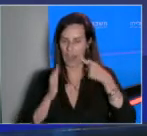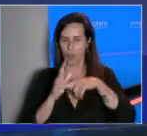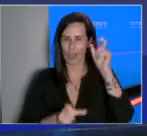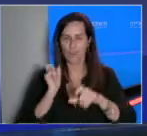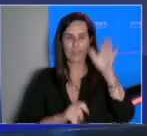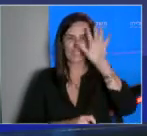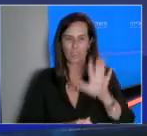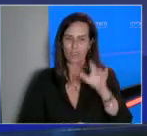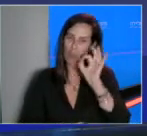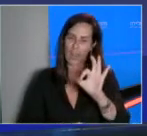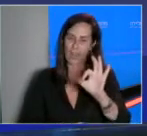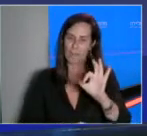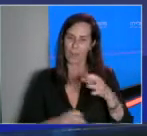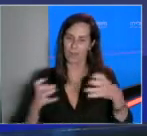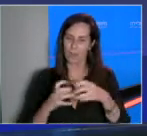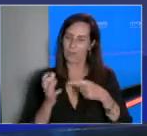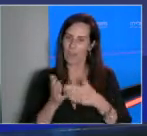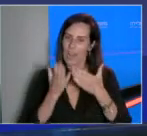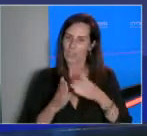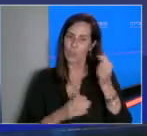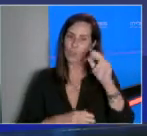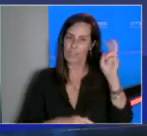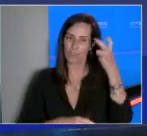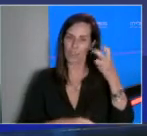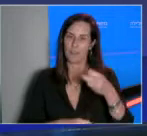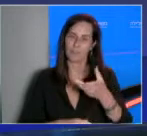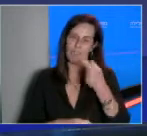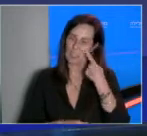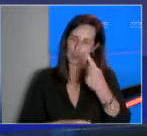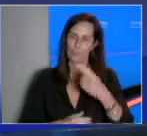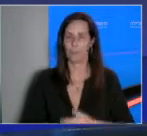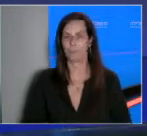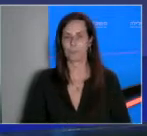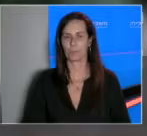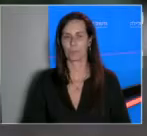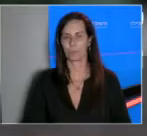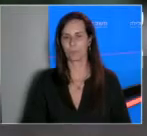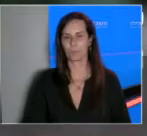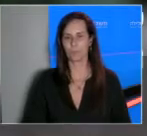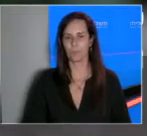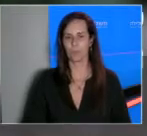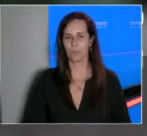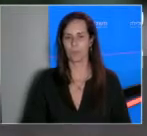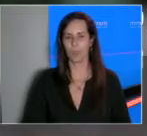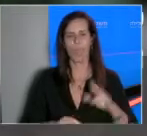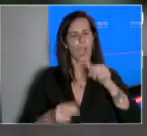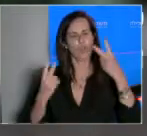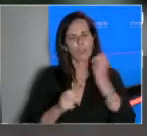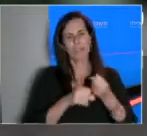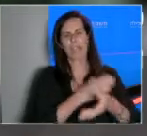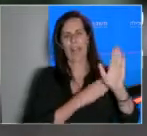לאנשים סרטון שלכם לקואופרטיב, על מנת לעזור בגיוס לקואופרטיב, שימו לב. העיקר תעבדי